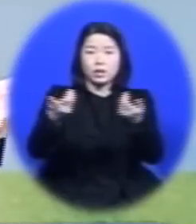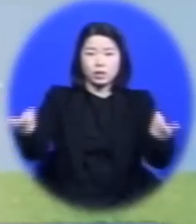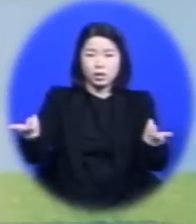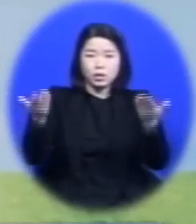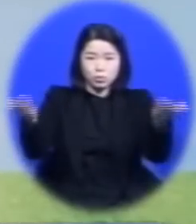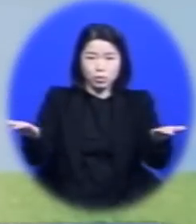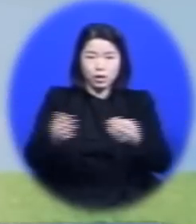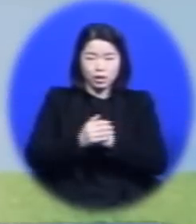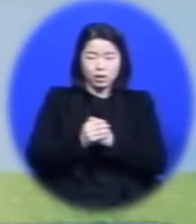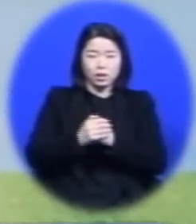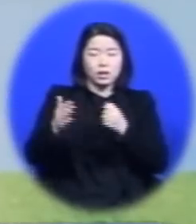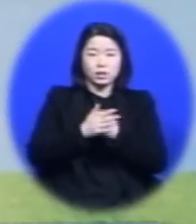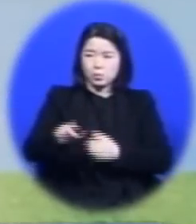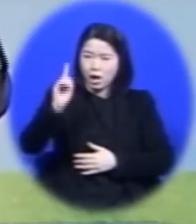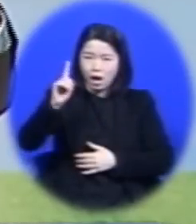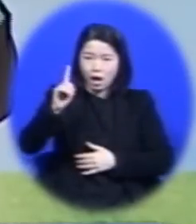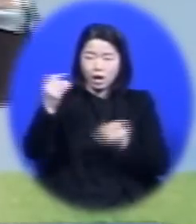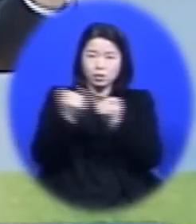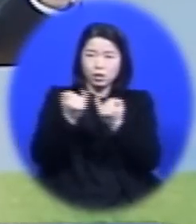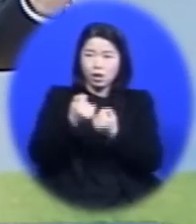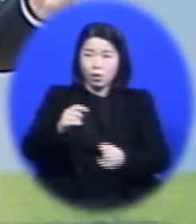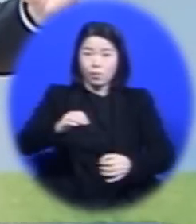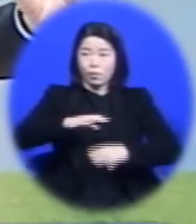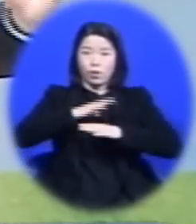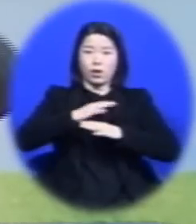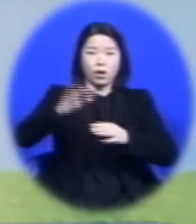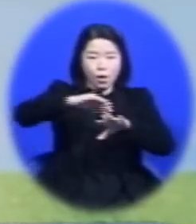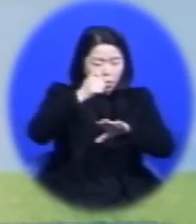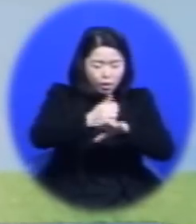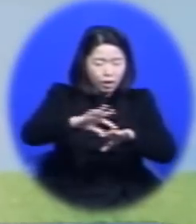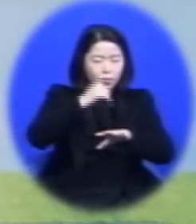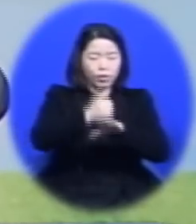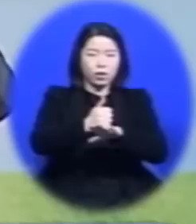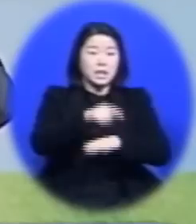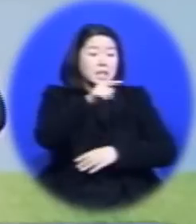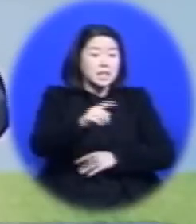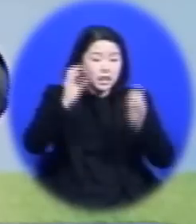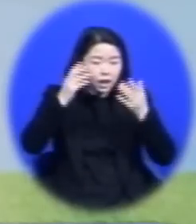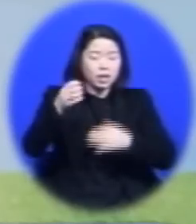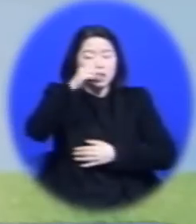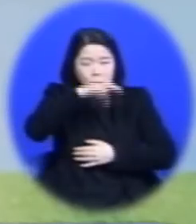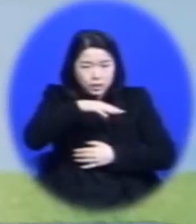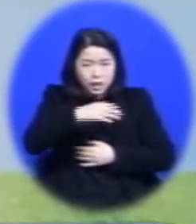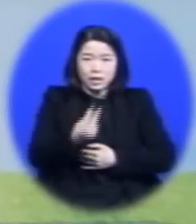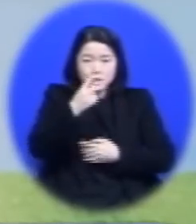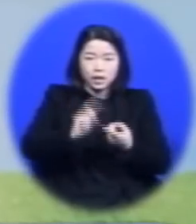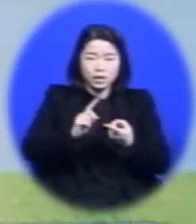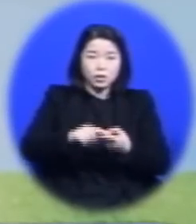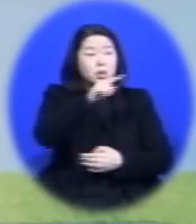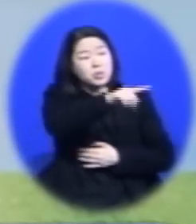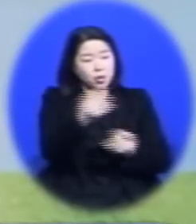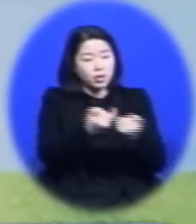나눠주라 그랬더니 한 여인이 겁을 하면서 왕이여 왕이요이 아이를 그냥 살아 있는 채로